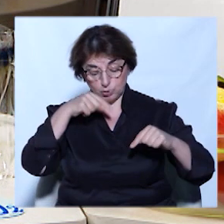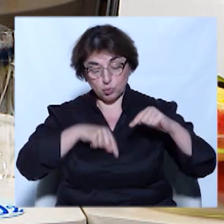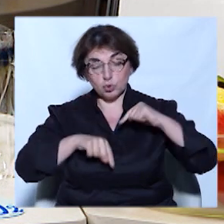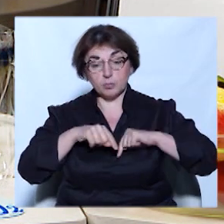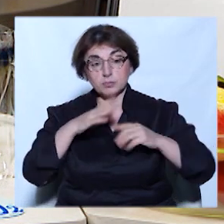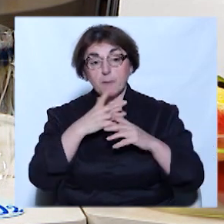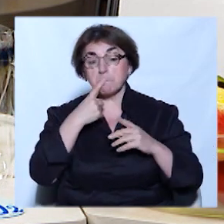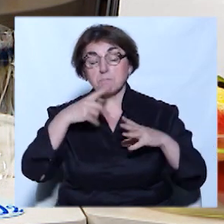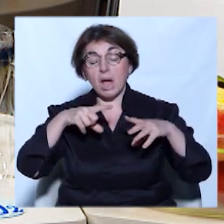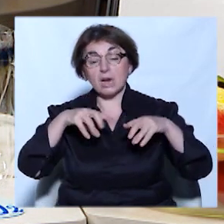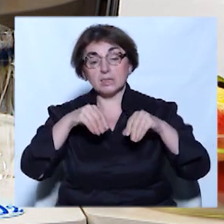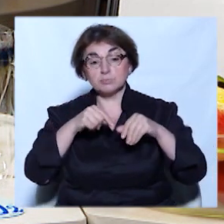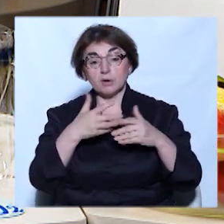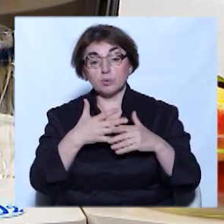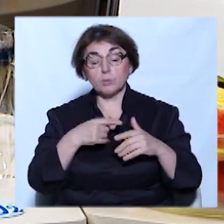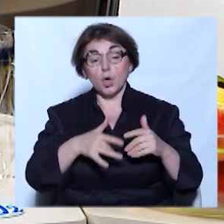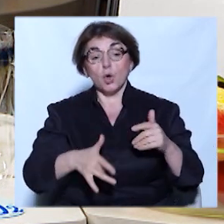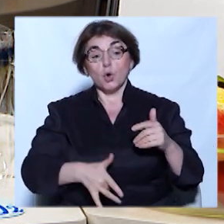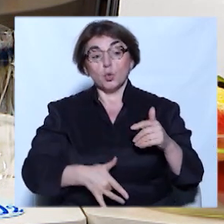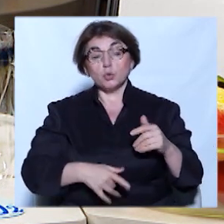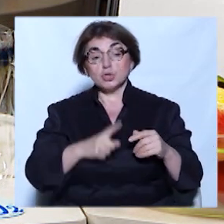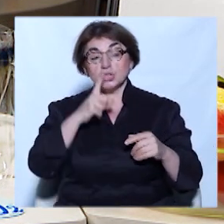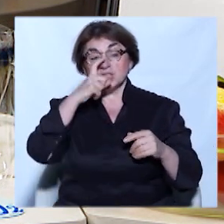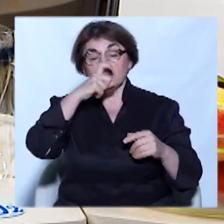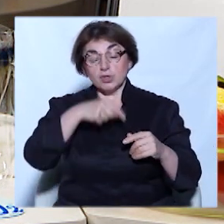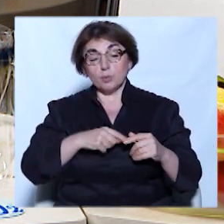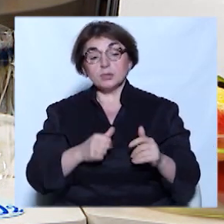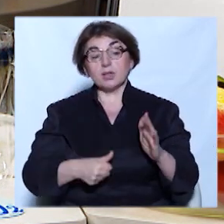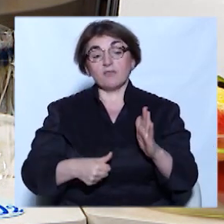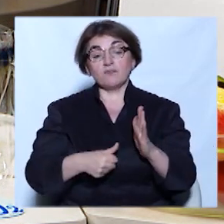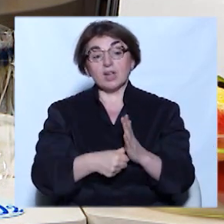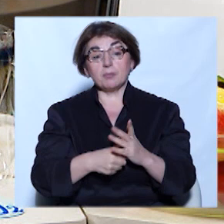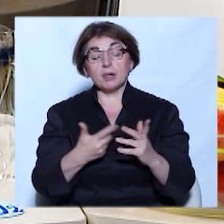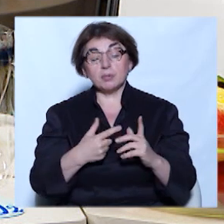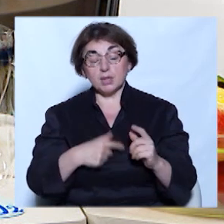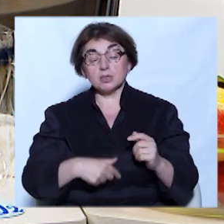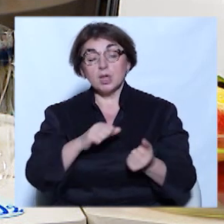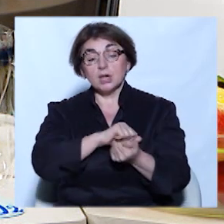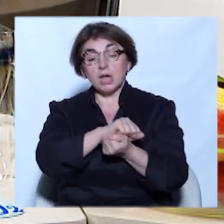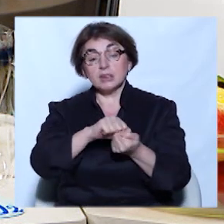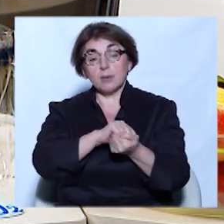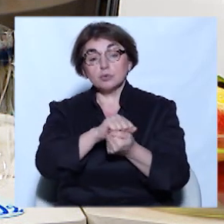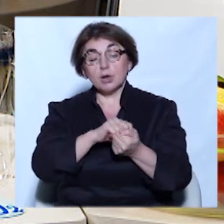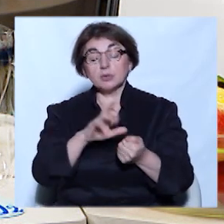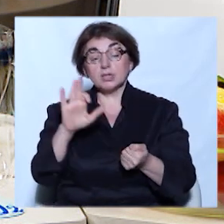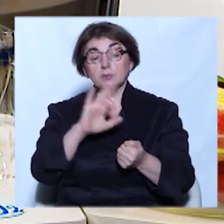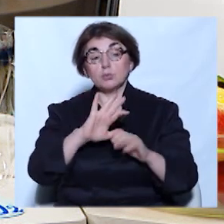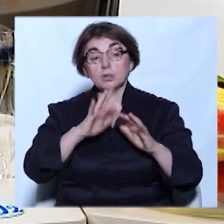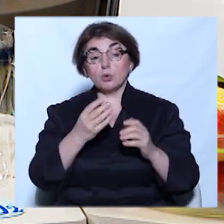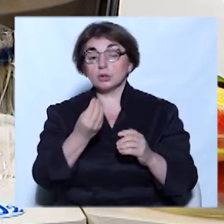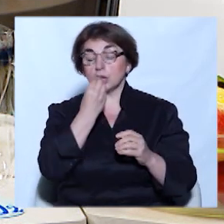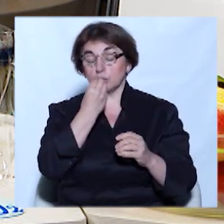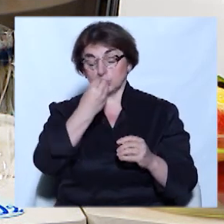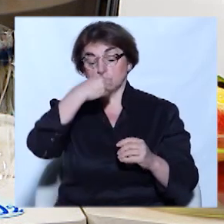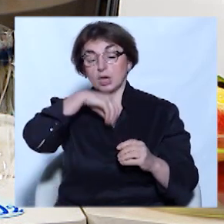მარილმჟავა არის ჩვენი კუჭის წვენში, რომელიც გვეხმარება, რომ გადამუშავება მოხდეს ქიმიურად, აი ამ კუჭში